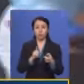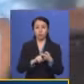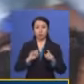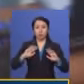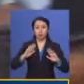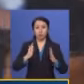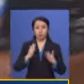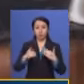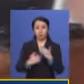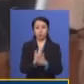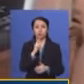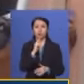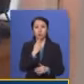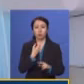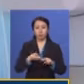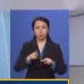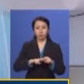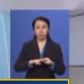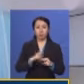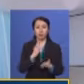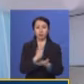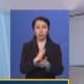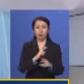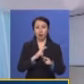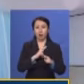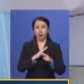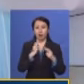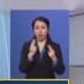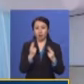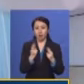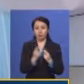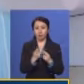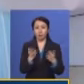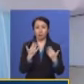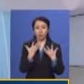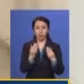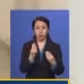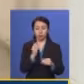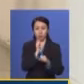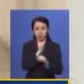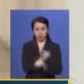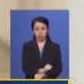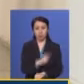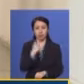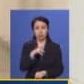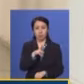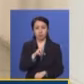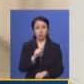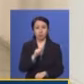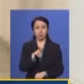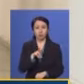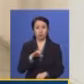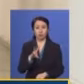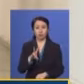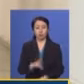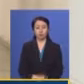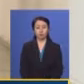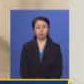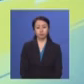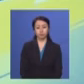мире вновь осложняется, поэтому некоторые ограничения и локдауны в выходные дни еще сохранятся, сказал Аскар Мамин.